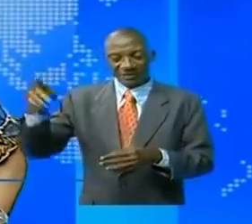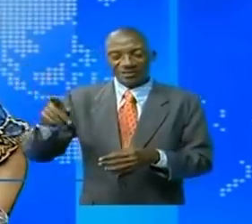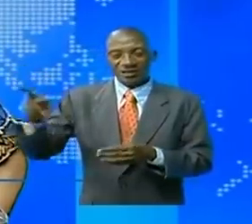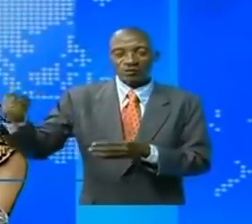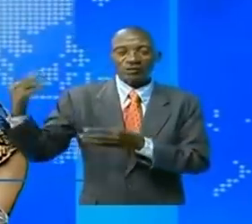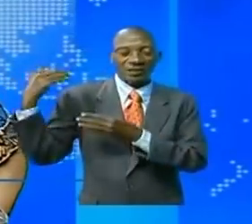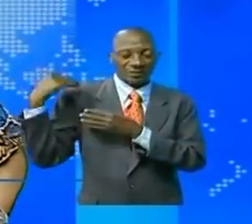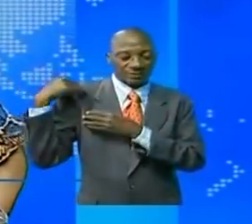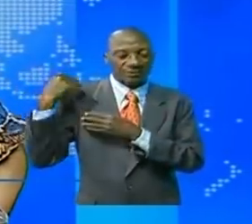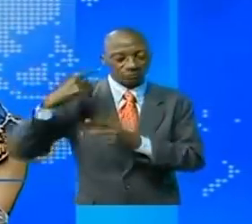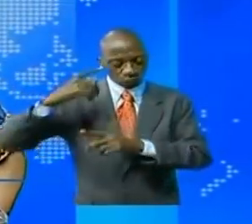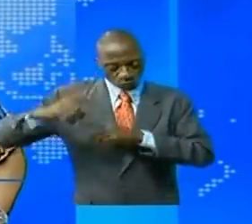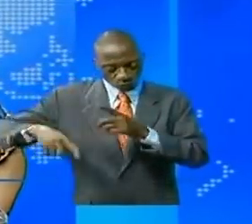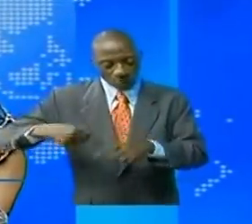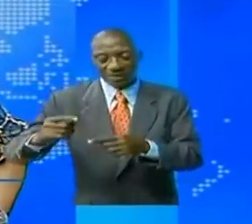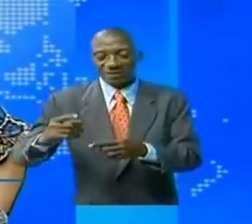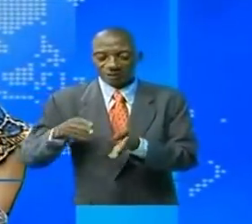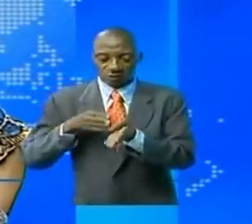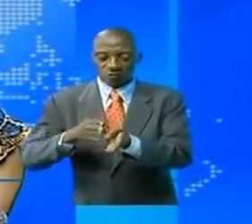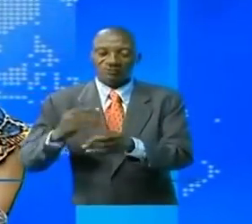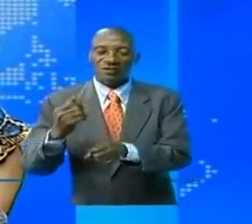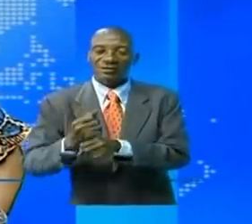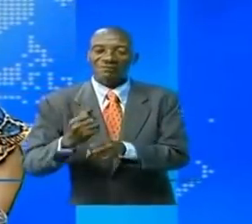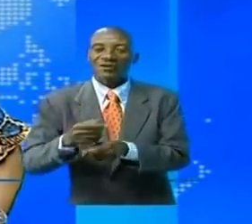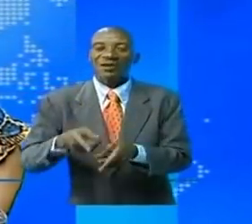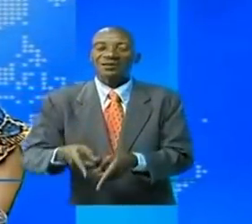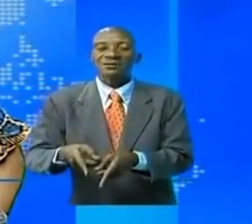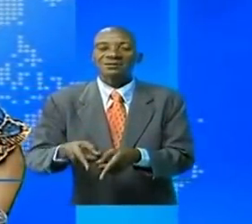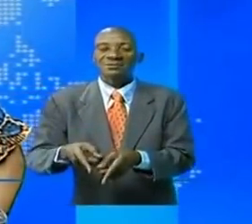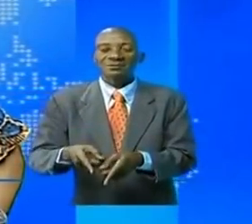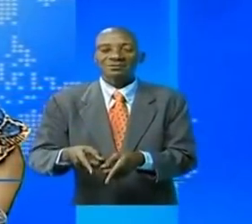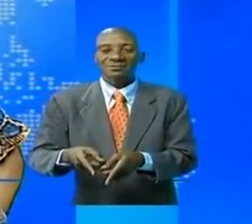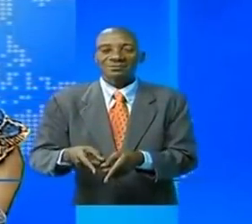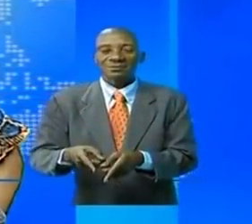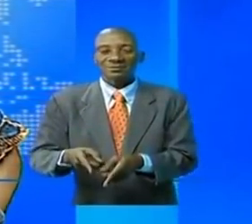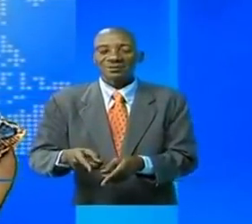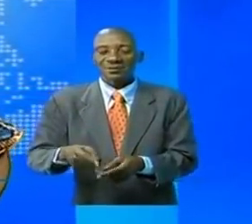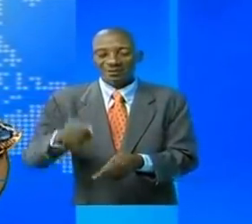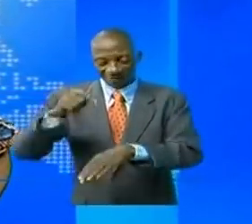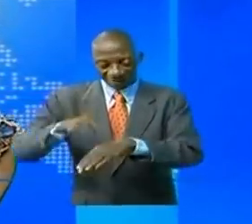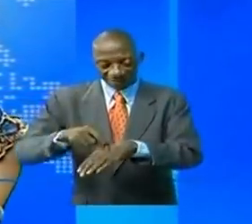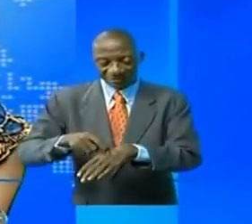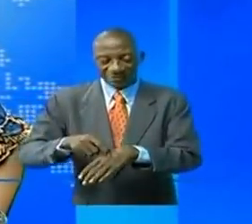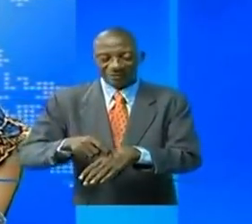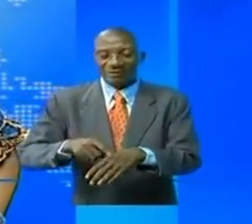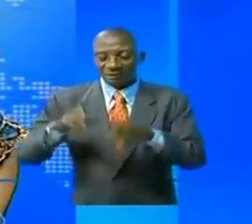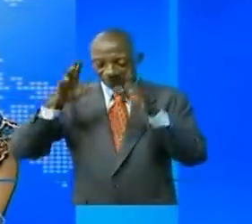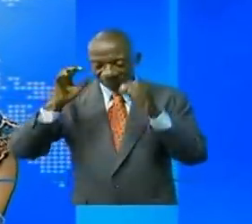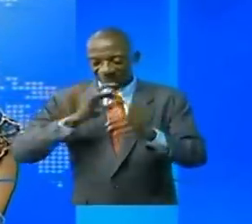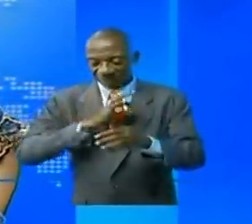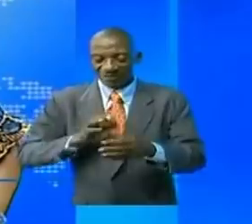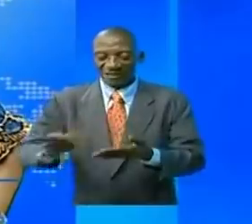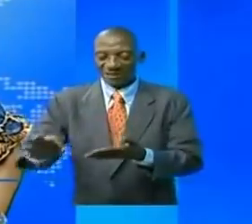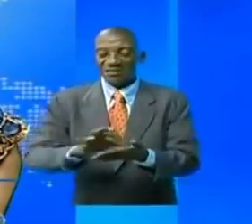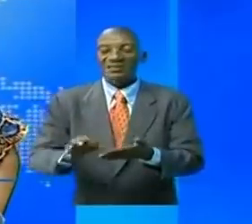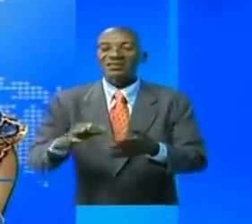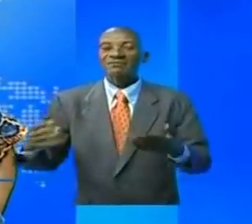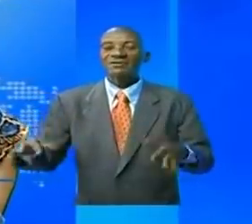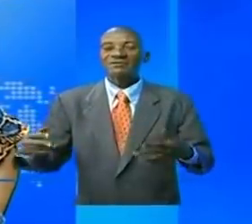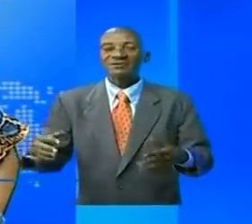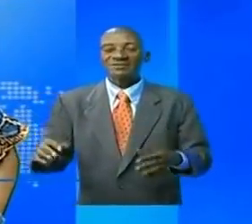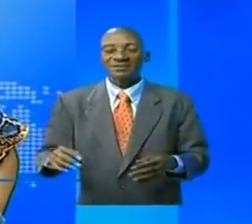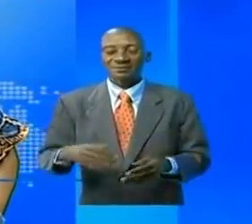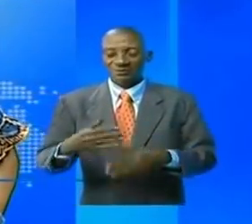de l'exécution de la présente ordonnance qui sort ses effets à la date de sa signature. Fait à Kinshasa